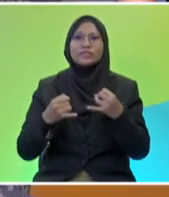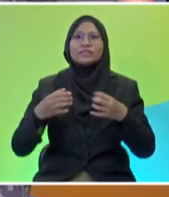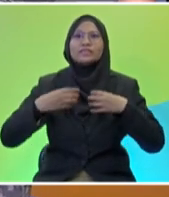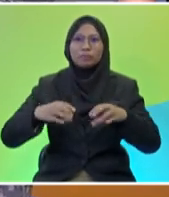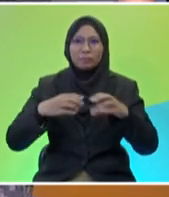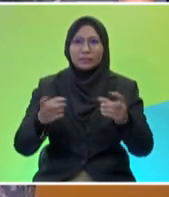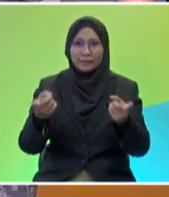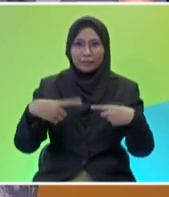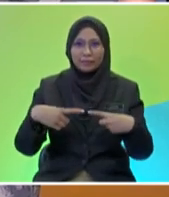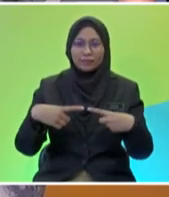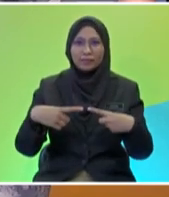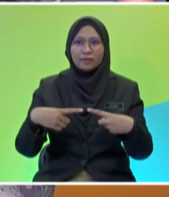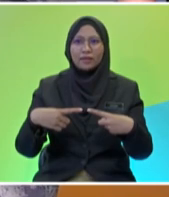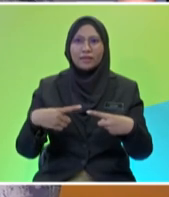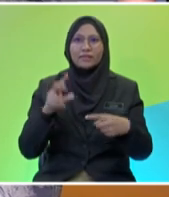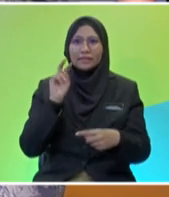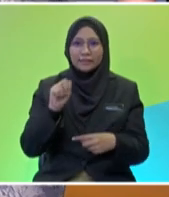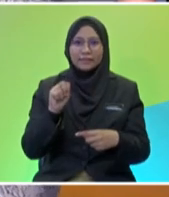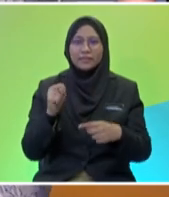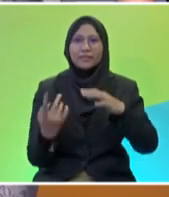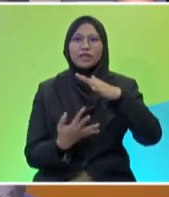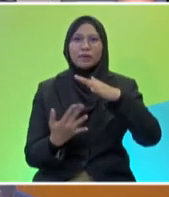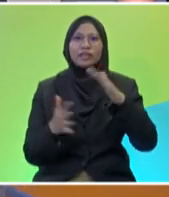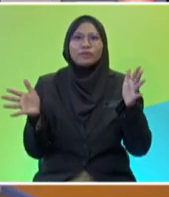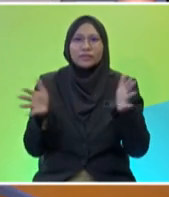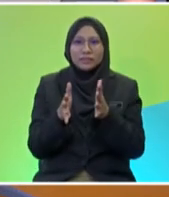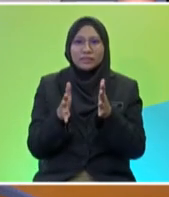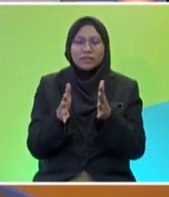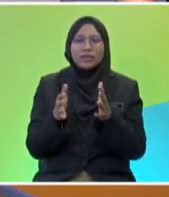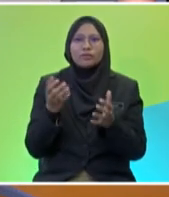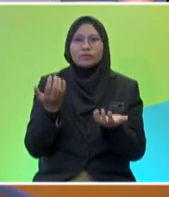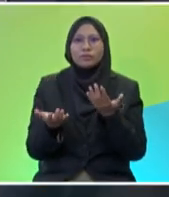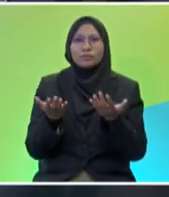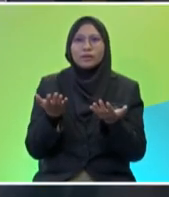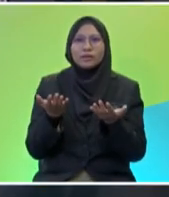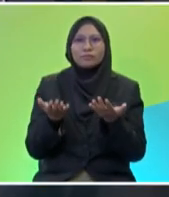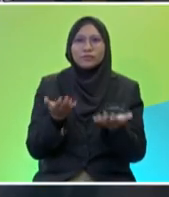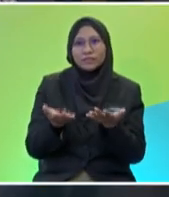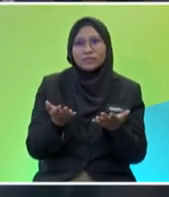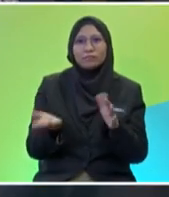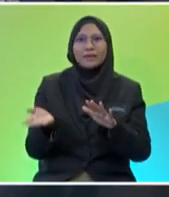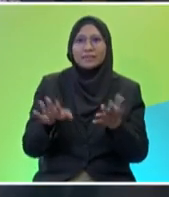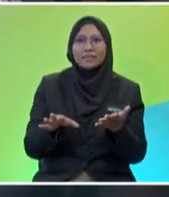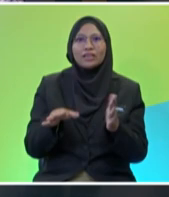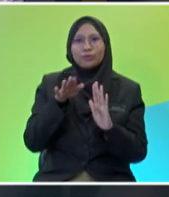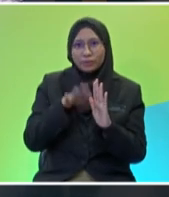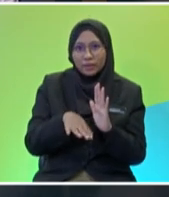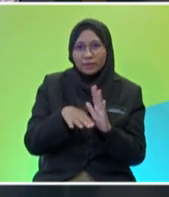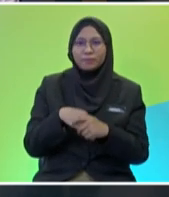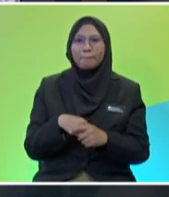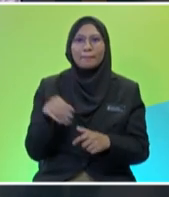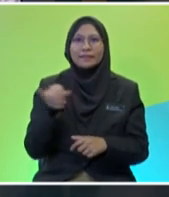lebih besar lagi eee ataupun menghilangkan lebih banyak kematian mulut seperti juga